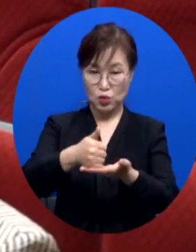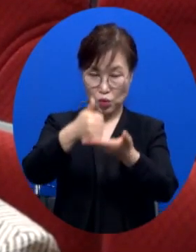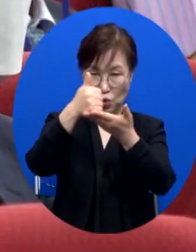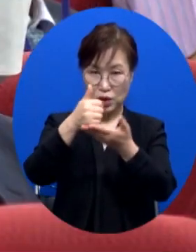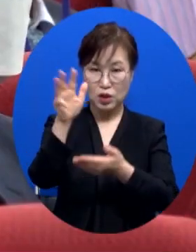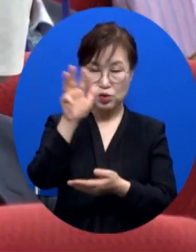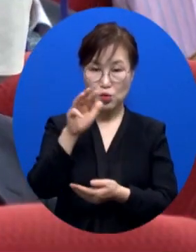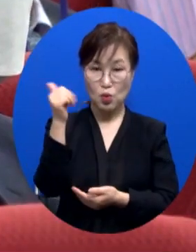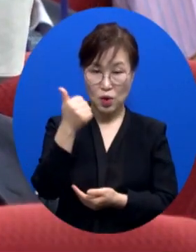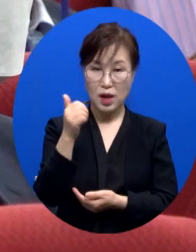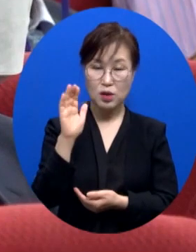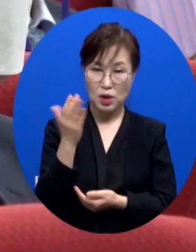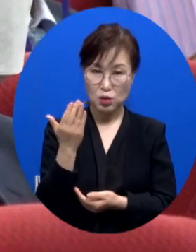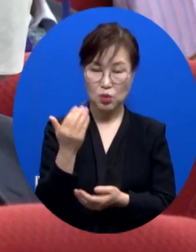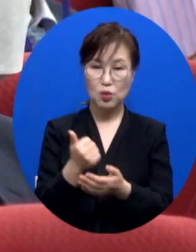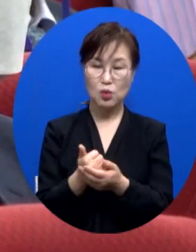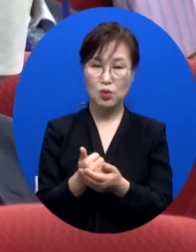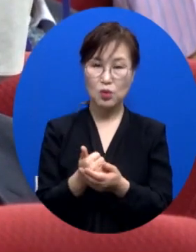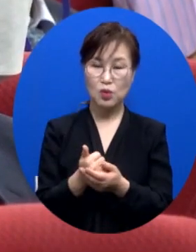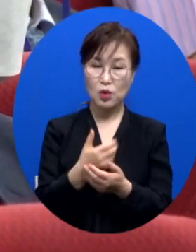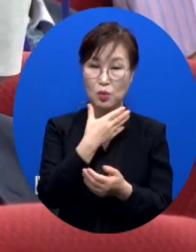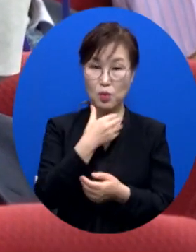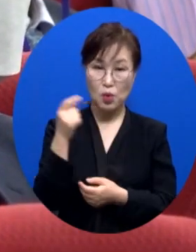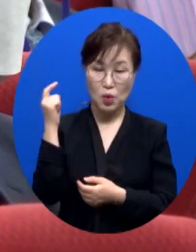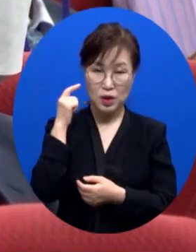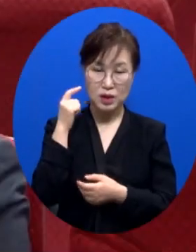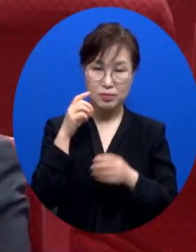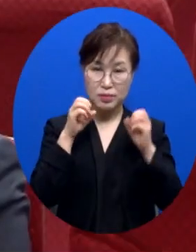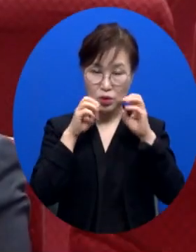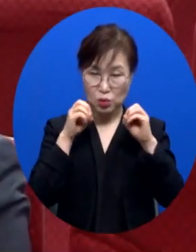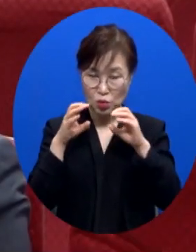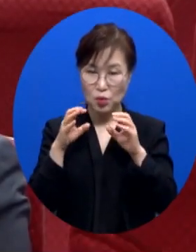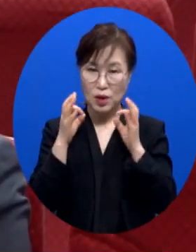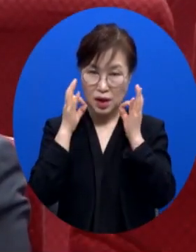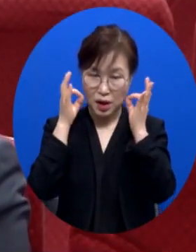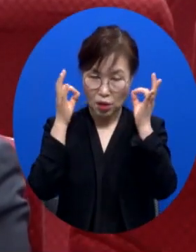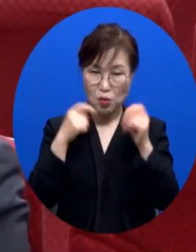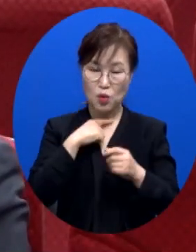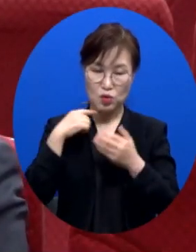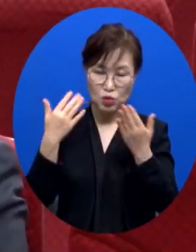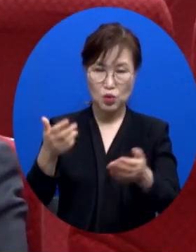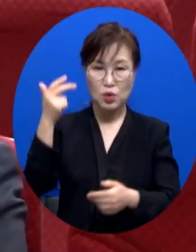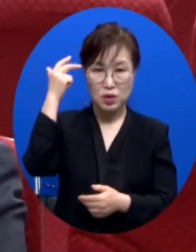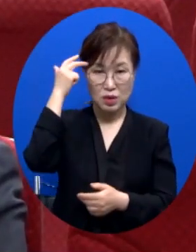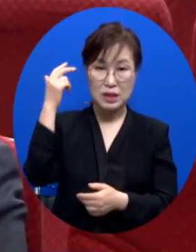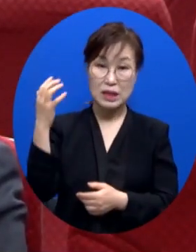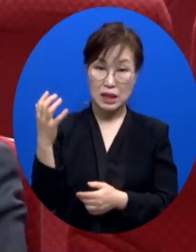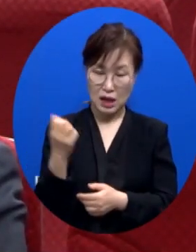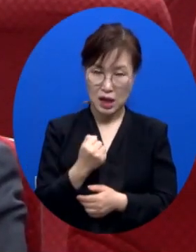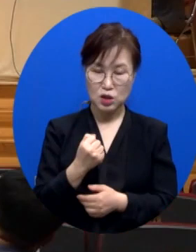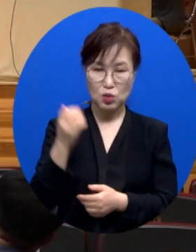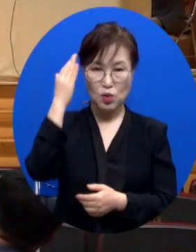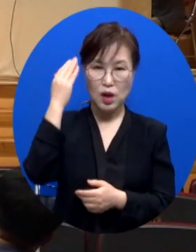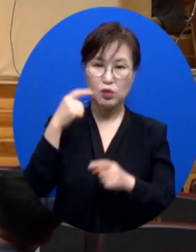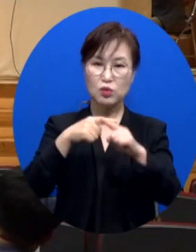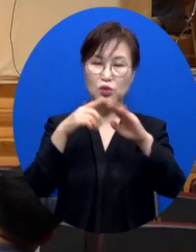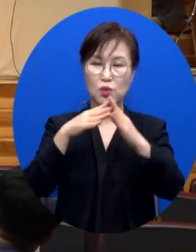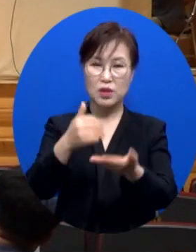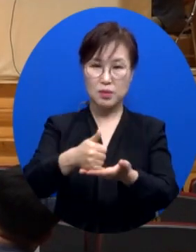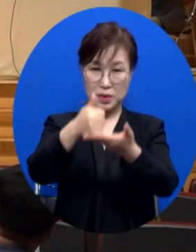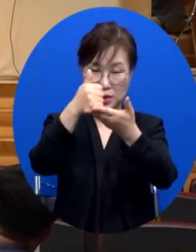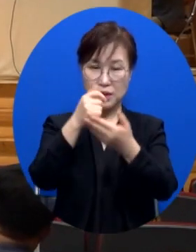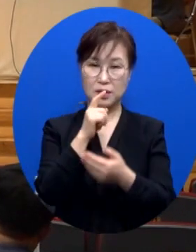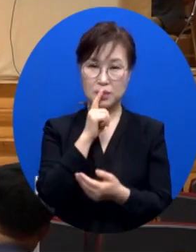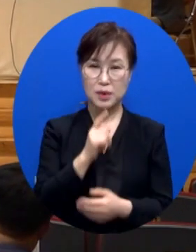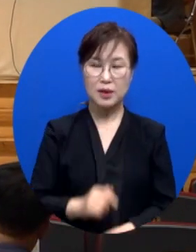되도록 총회의 모든 일을 복음으로 풀어나가는 데 힘쓰겠다며 순교의 정신을 갖고 총회와 한국교회를 섬기겠다고